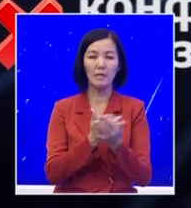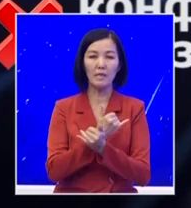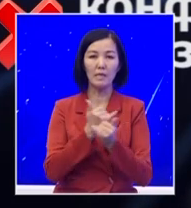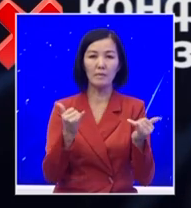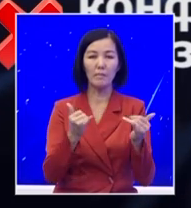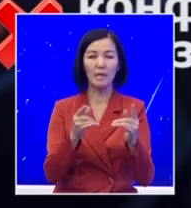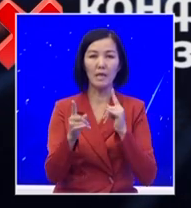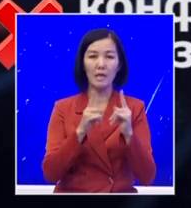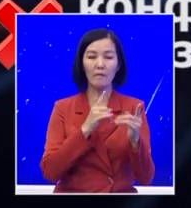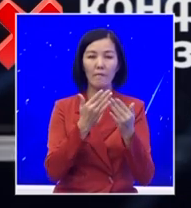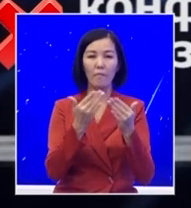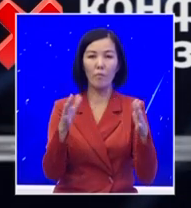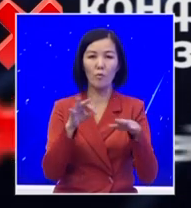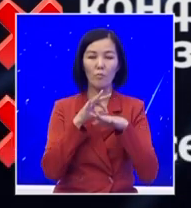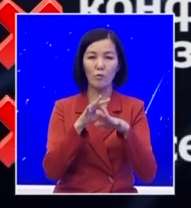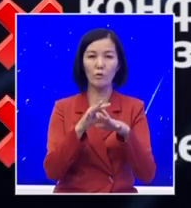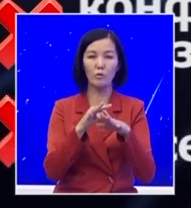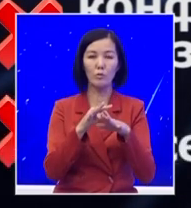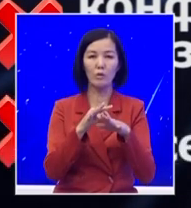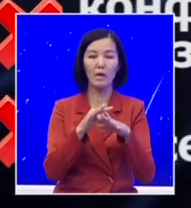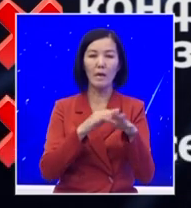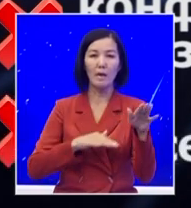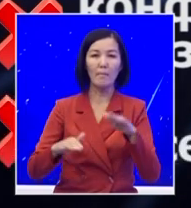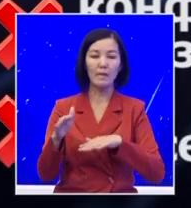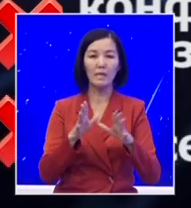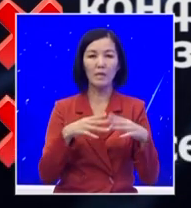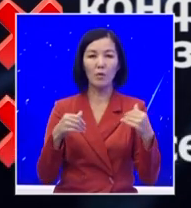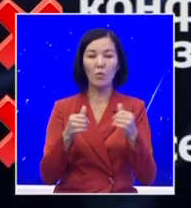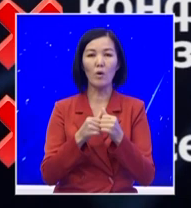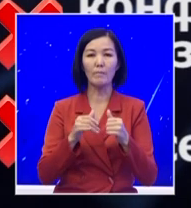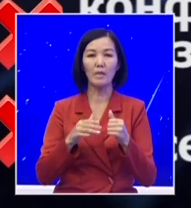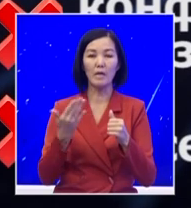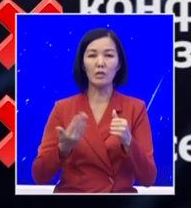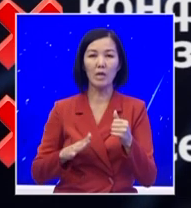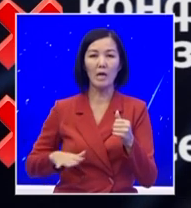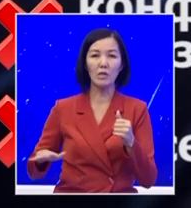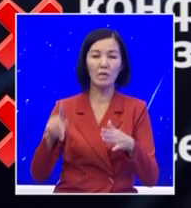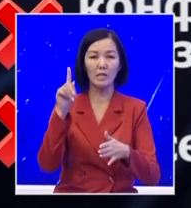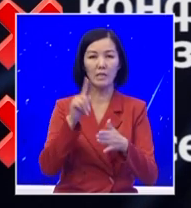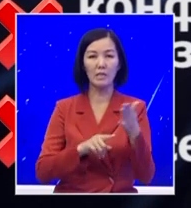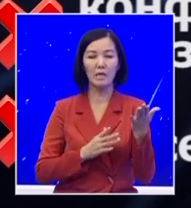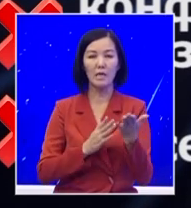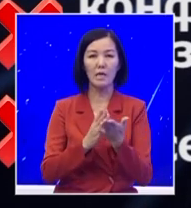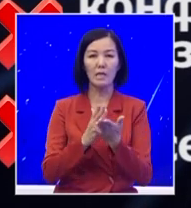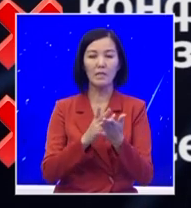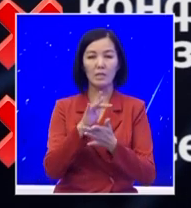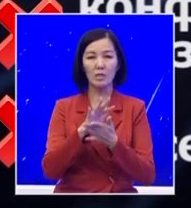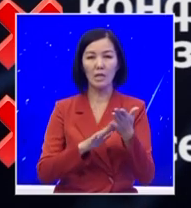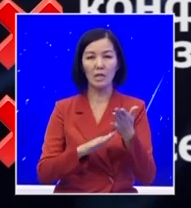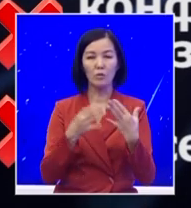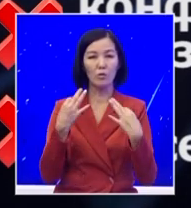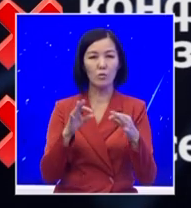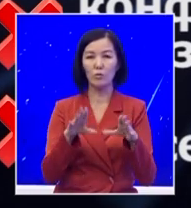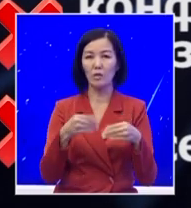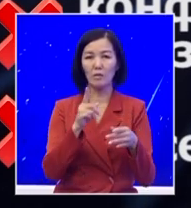конференциялар, көрмелер, форумдар өткізуге, бассейндер мен қоғамдық жағажайлардың, діни нысандардың жұмысын жалғастыруға рұқсат